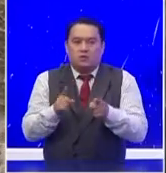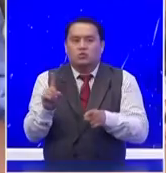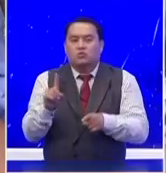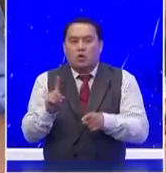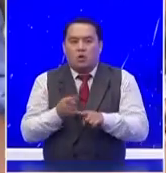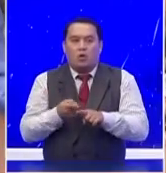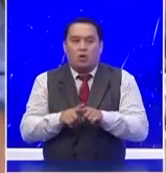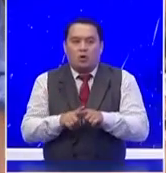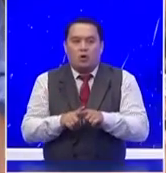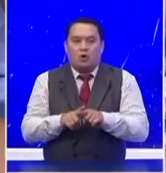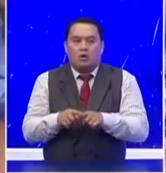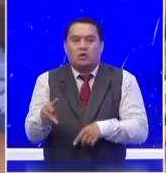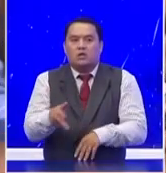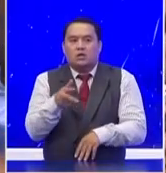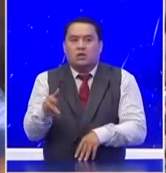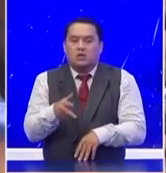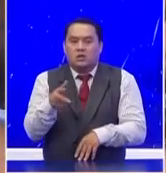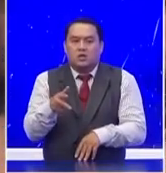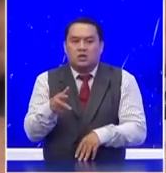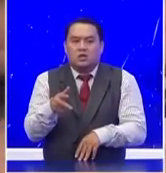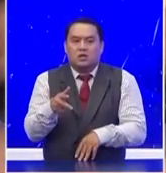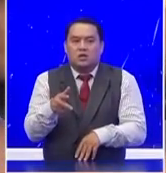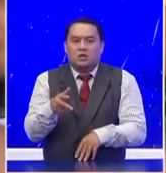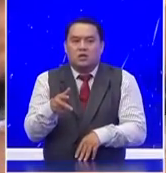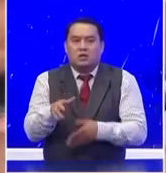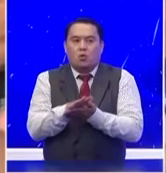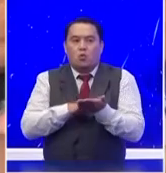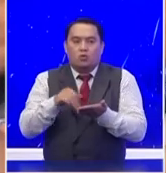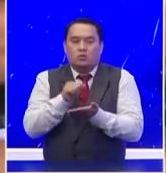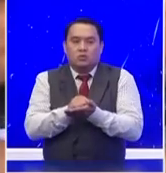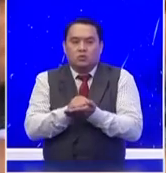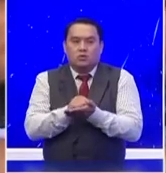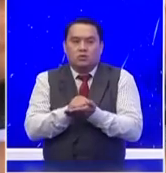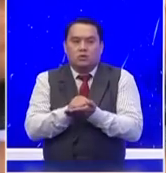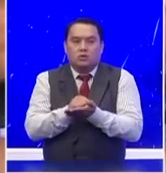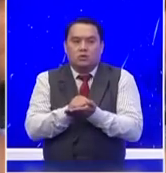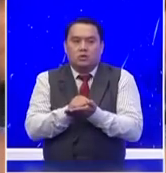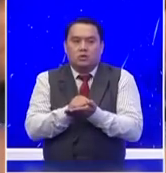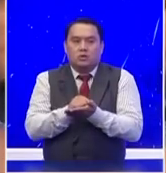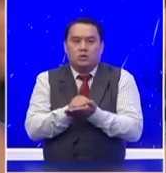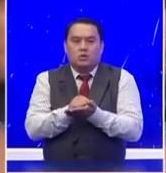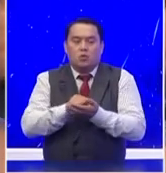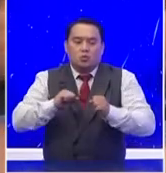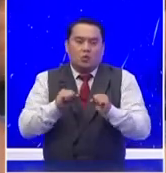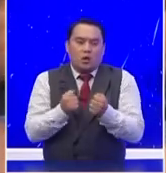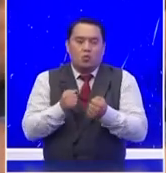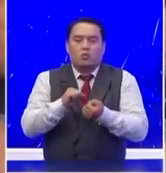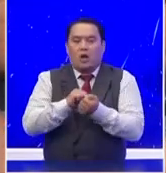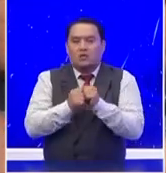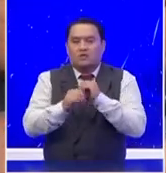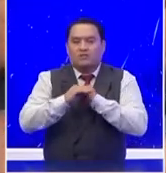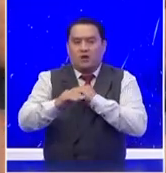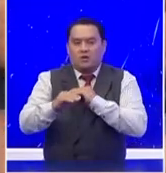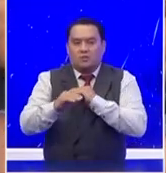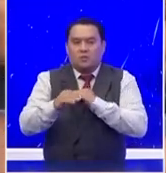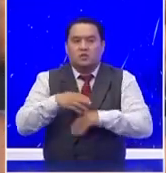Себебі түсірдім, что мынау не өтіліп жатыр қазірден бастап деп. Сөйтсем, ол холодный асфальт екен. Енді өзім айтып